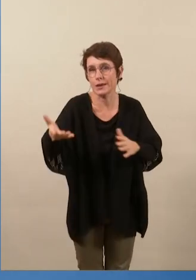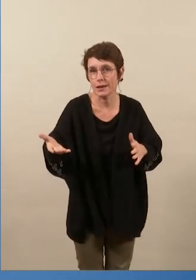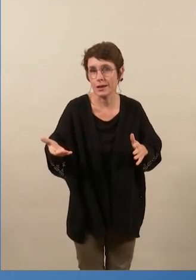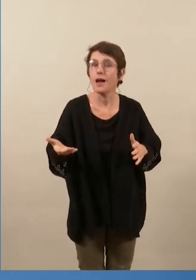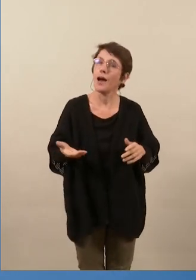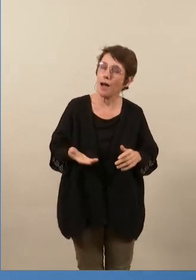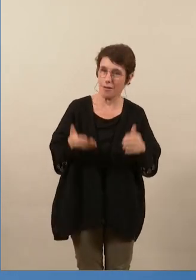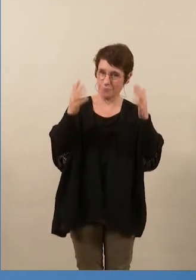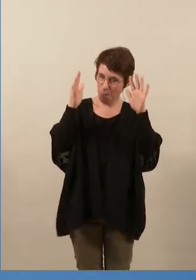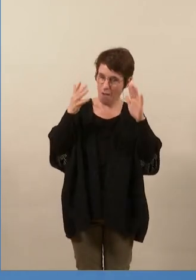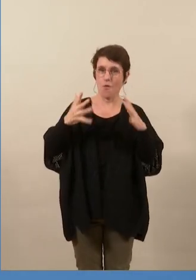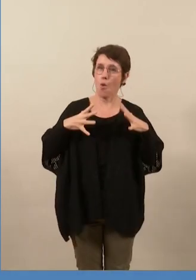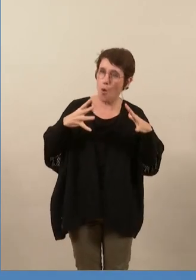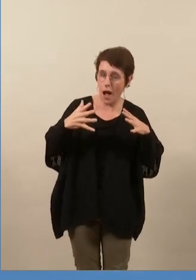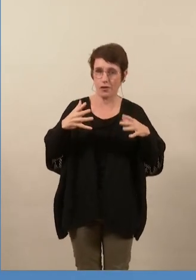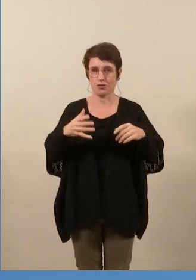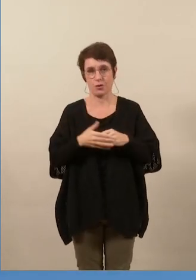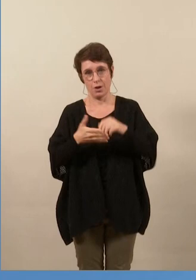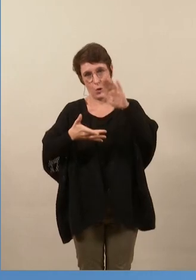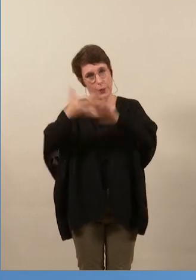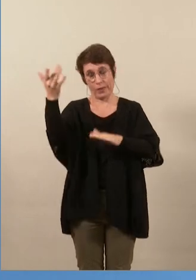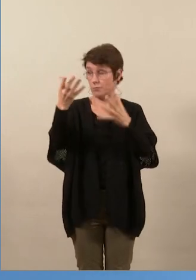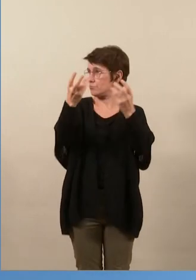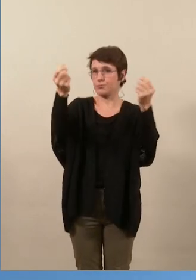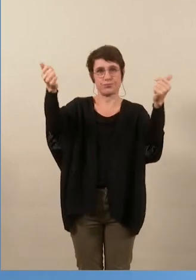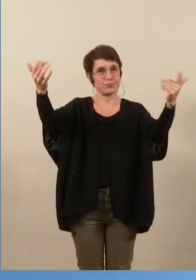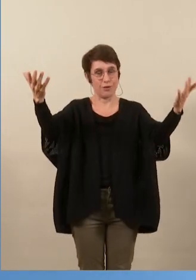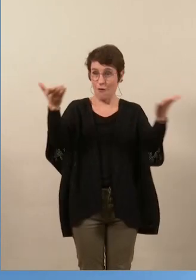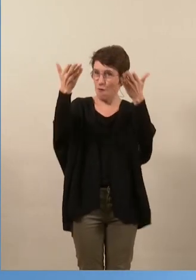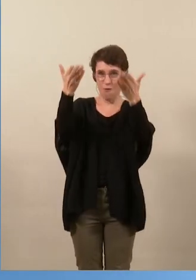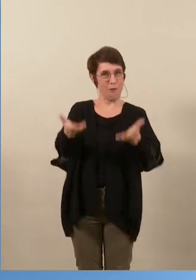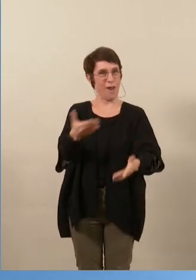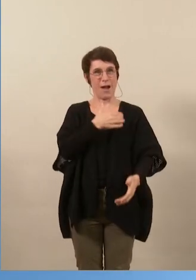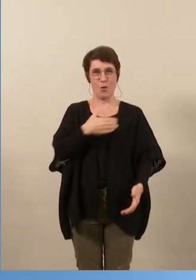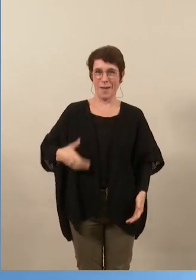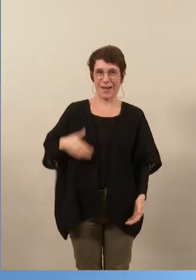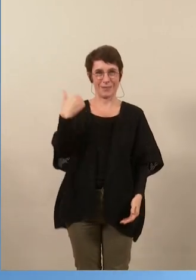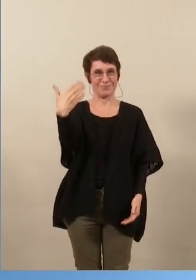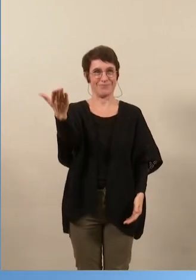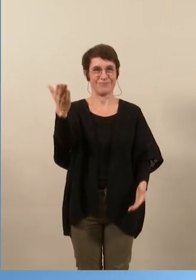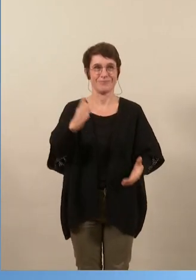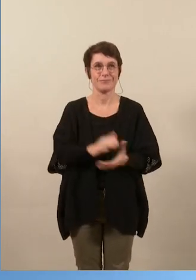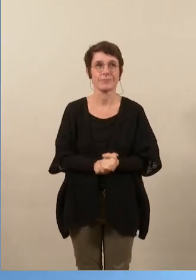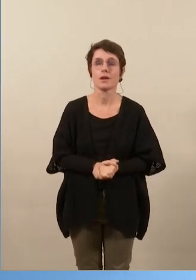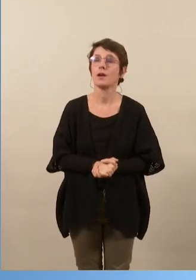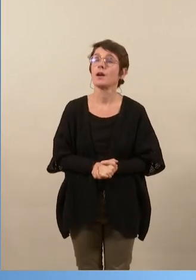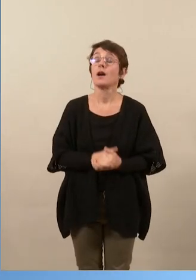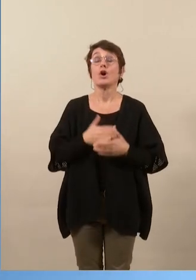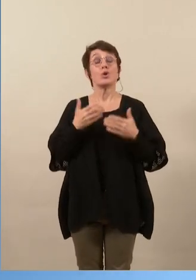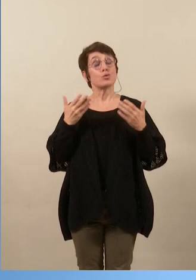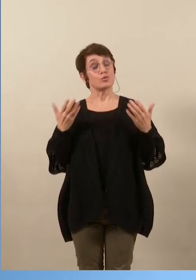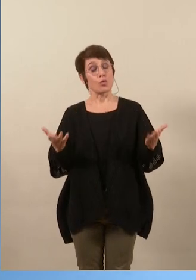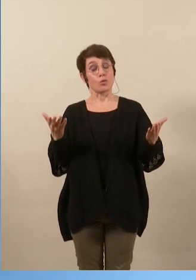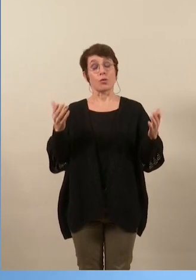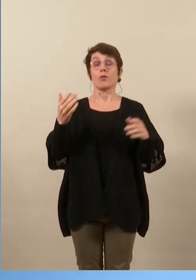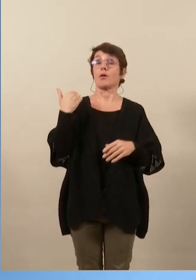fuyon on pourrait le le mettre sur Éric Piol voilà notre maire alors simplement je voudrais revenir quand même puisque j'étais intervenu tout à